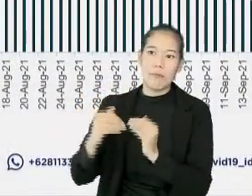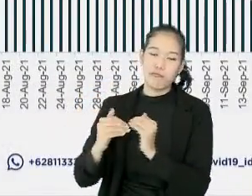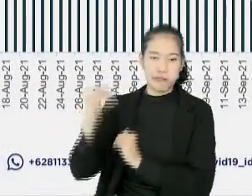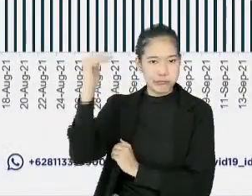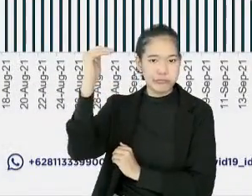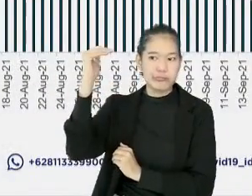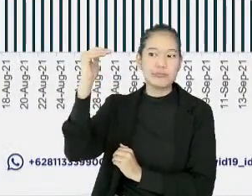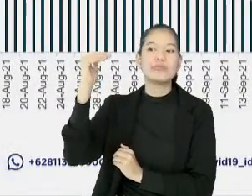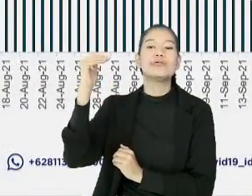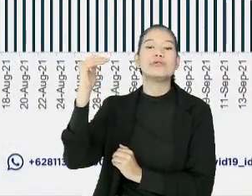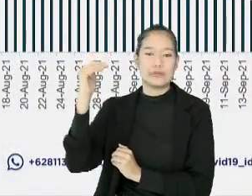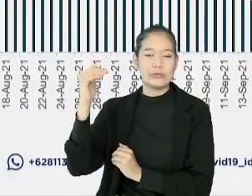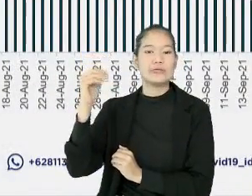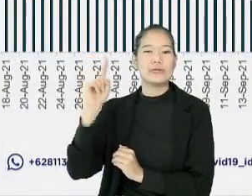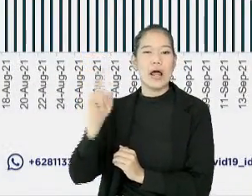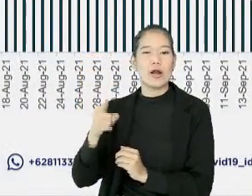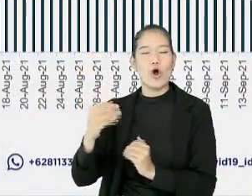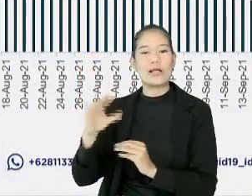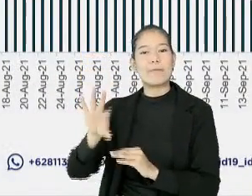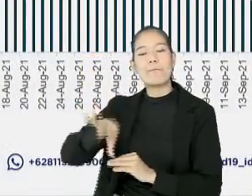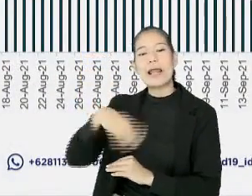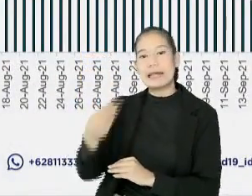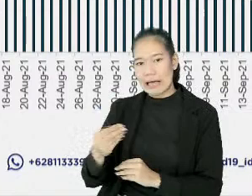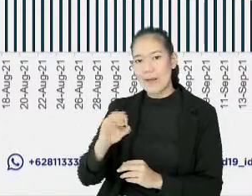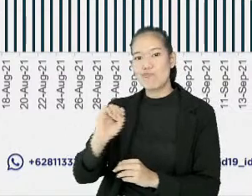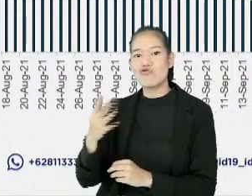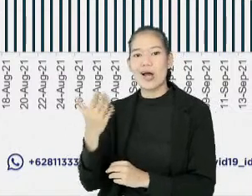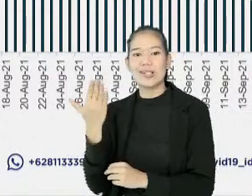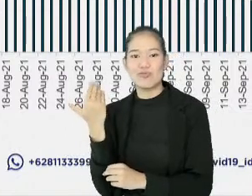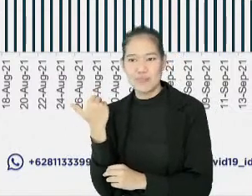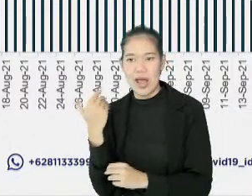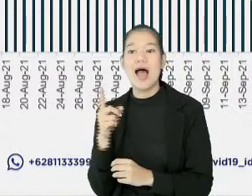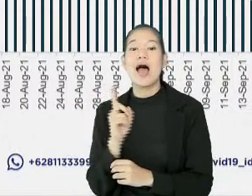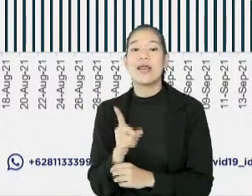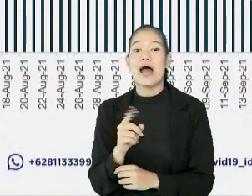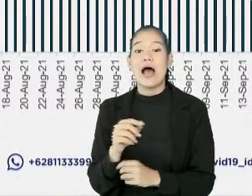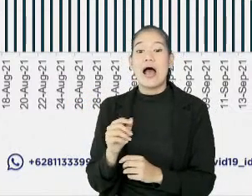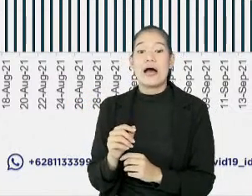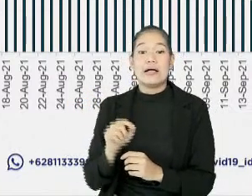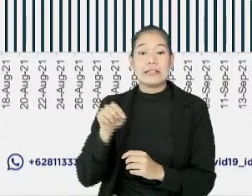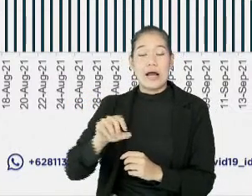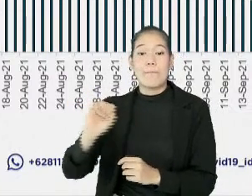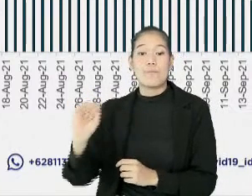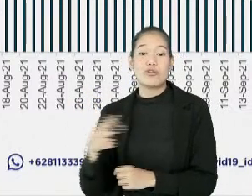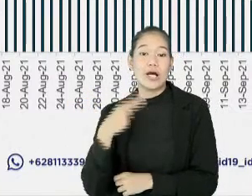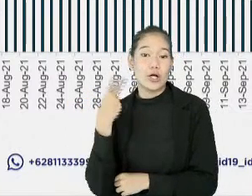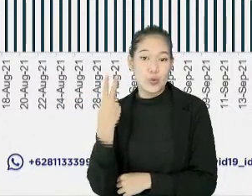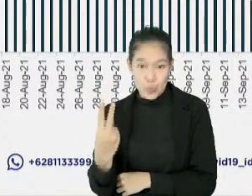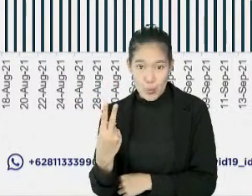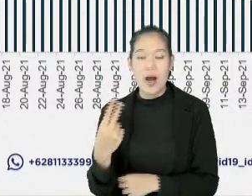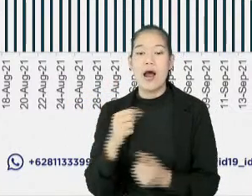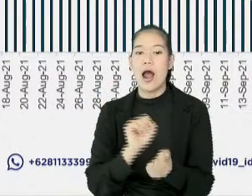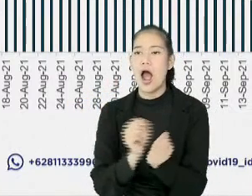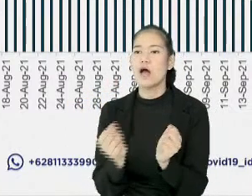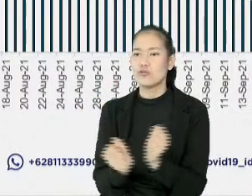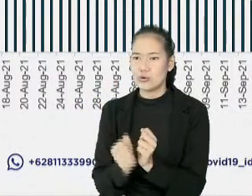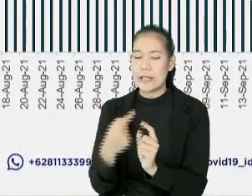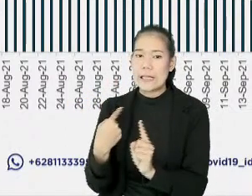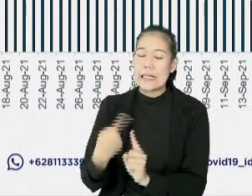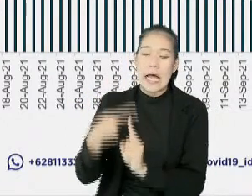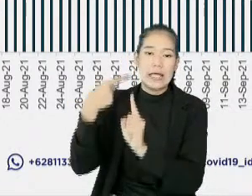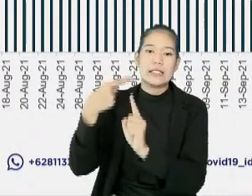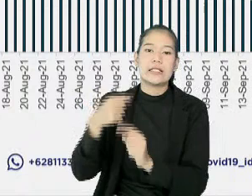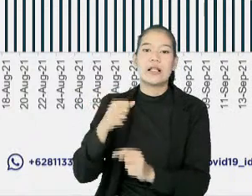tinggi puncaknya dibandingkan Puncak yang lalu Nah untuk yang di second wife ini kita bisa lihat bahwa Puncak kasus ini naik